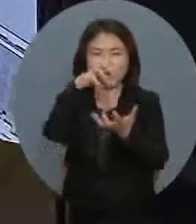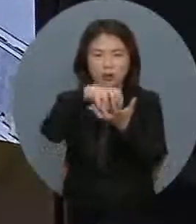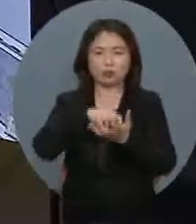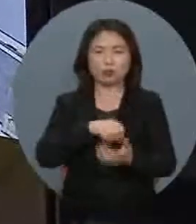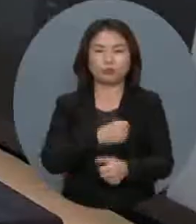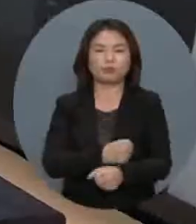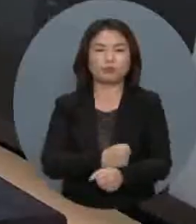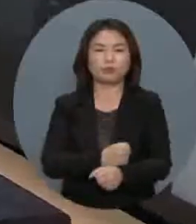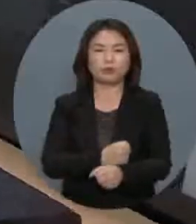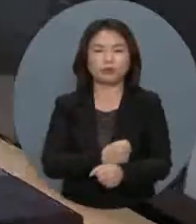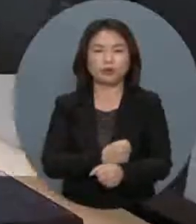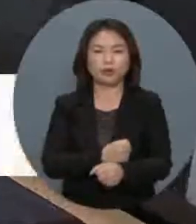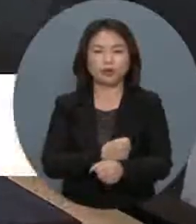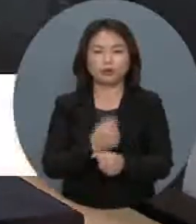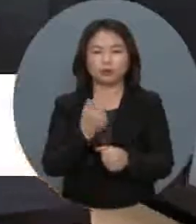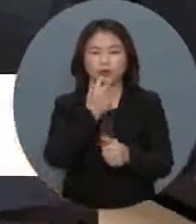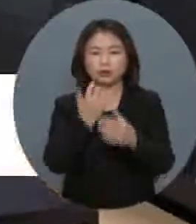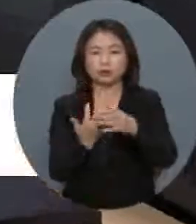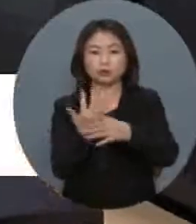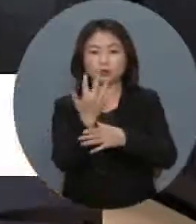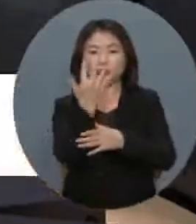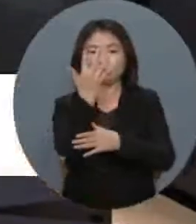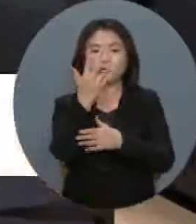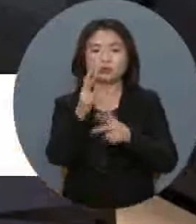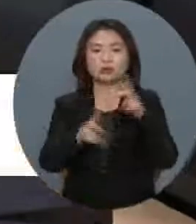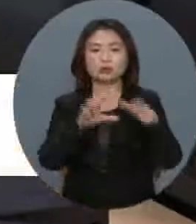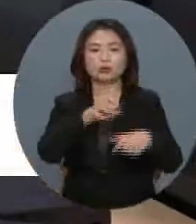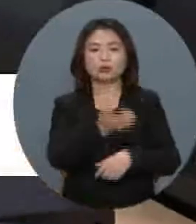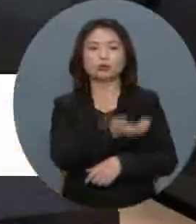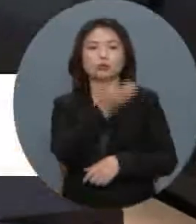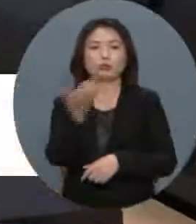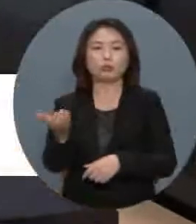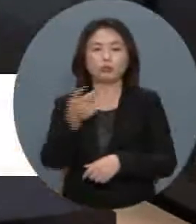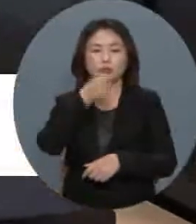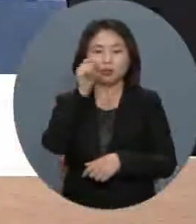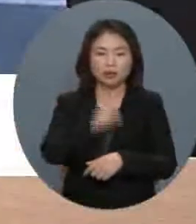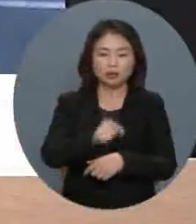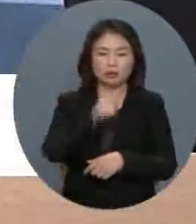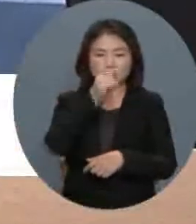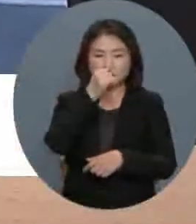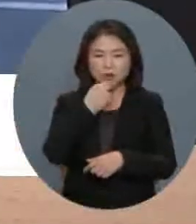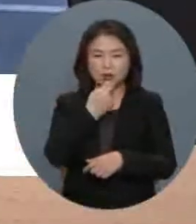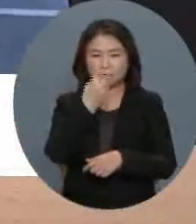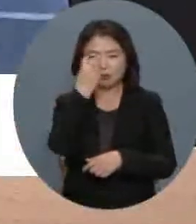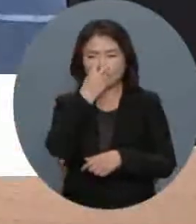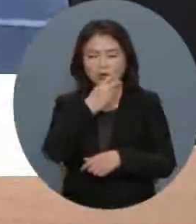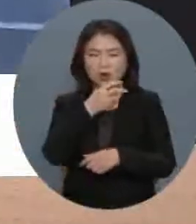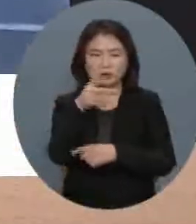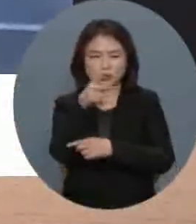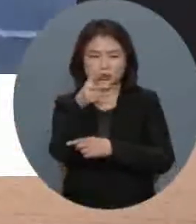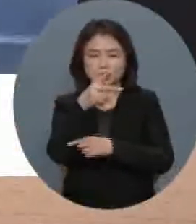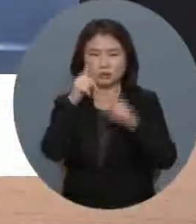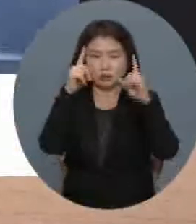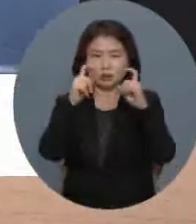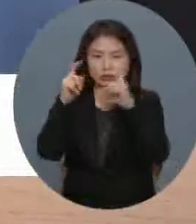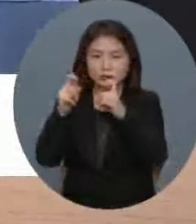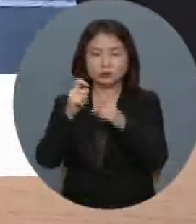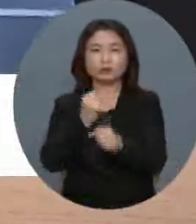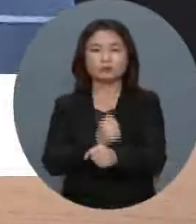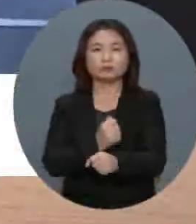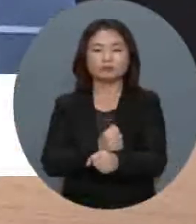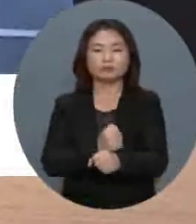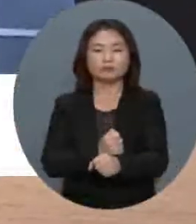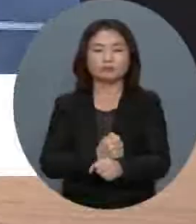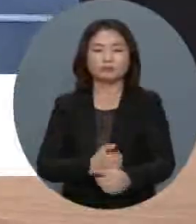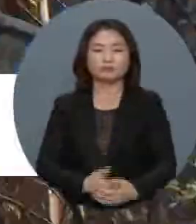확보합니다. 연기 발생하는 사업장 쪽으로 이동할게요. 폐기물인지 확인하기 위해서 차량 사진 자료